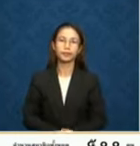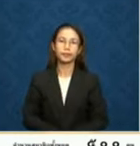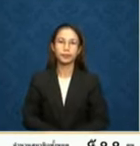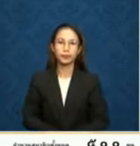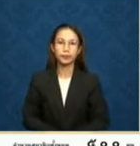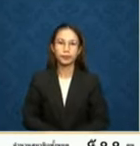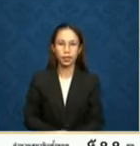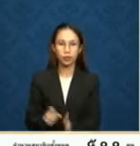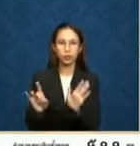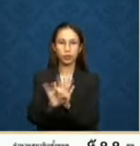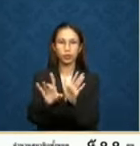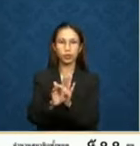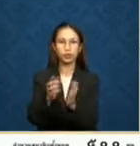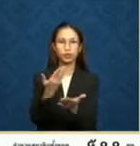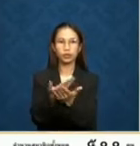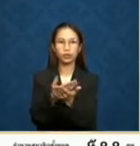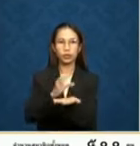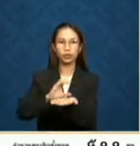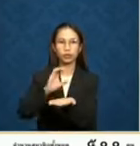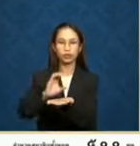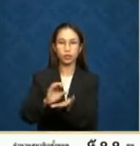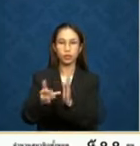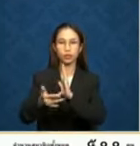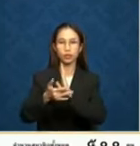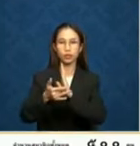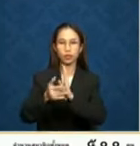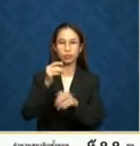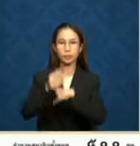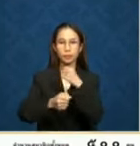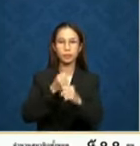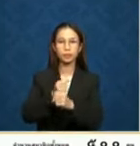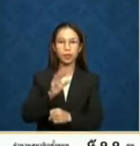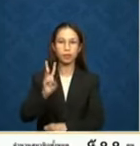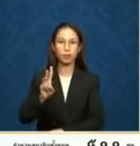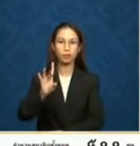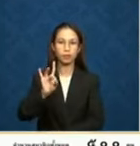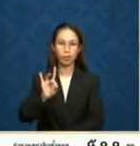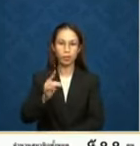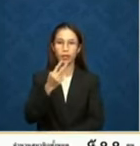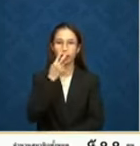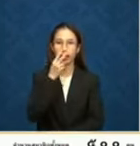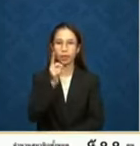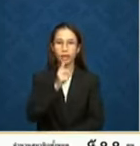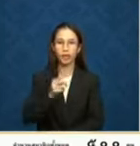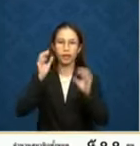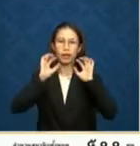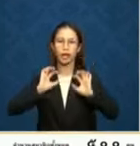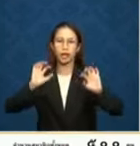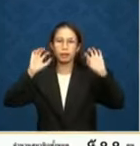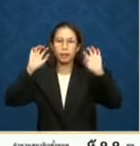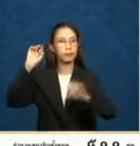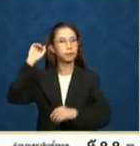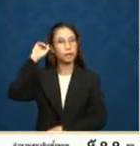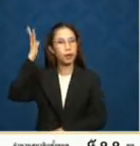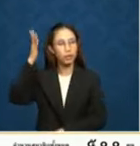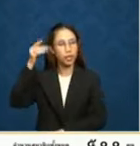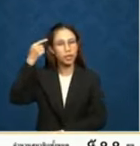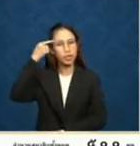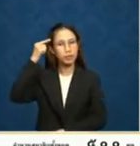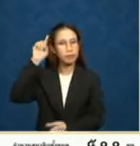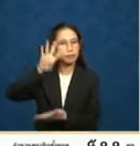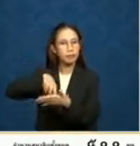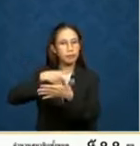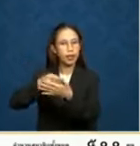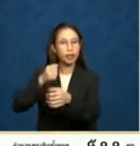บ งบประมาณด Digital ในงบ68 สบับนี้สถอนว่ารัฐบาลไม่มีความเข้ใจไม่มีวิสัยทัส